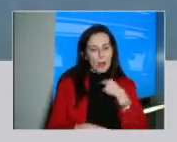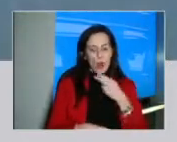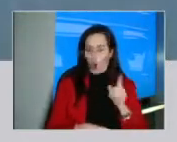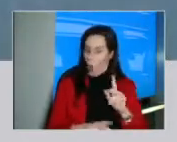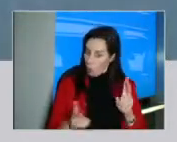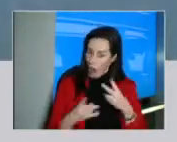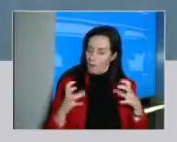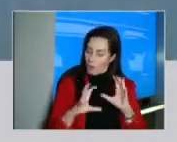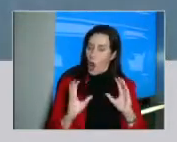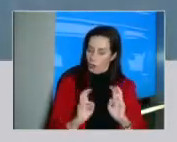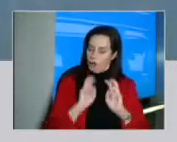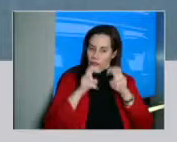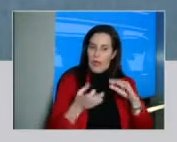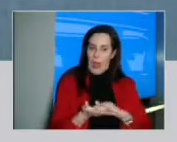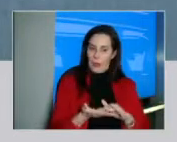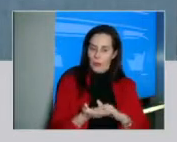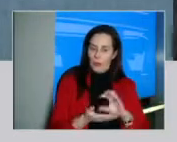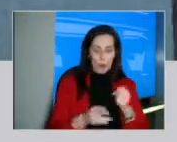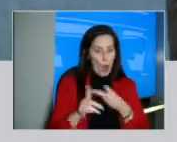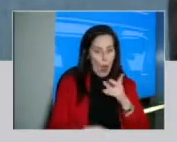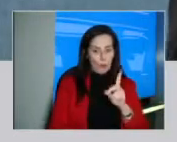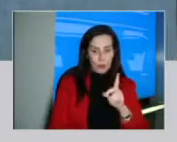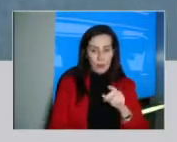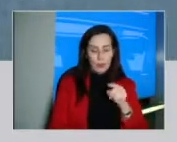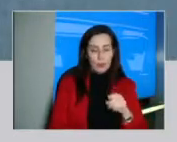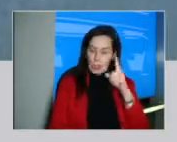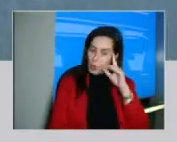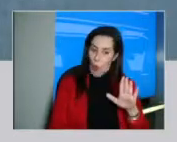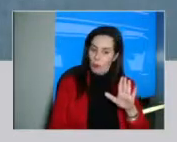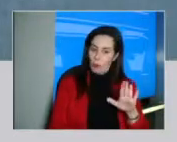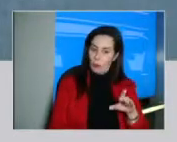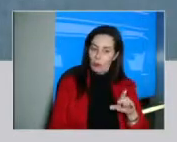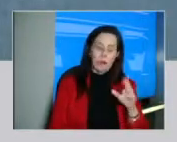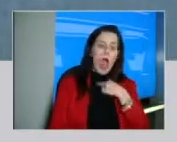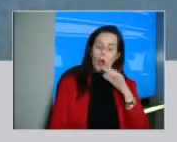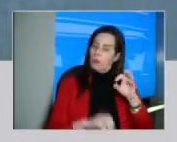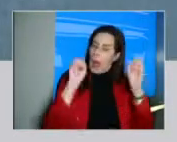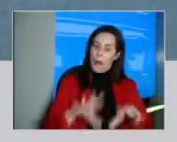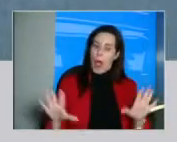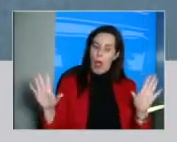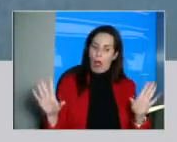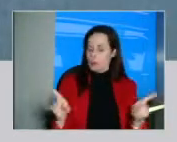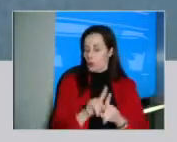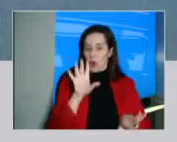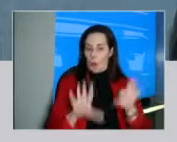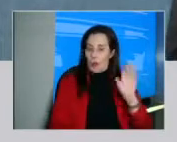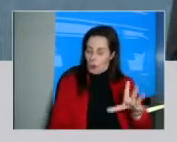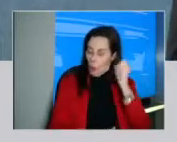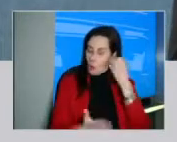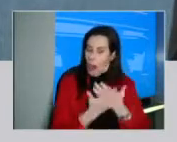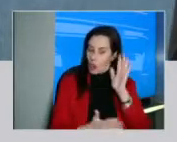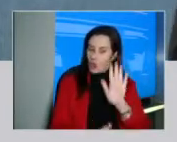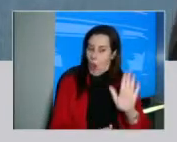קל למפלגות קטנות להגיע למצב הזה, ואם הן לא מגיעות, כאמור, דעו לכם, הכל הולך לפח, כאילו לא הצבעתם בכלל, אז קחו את זה